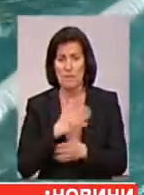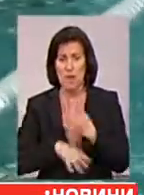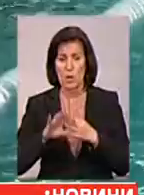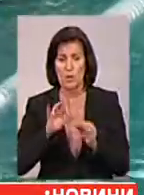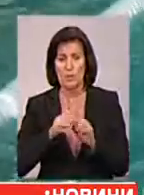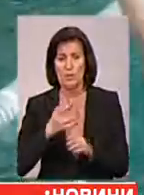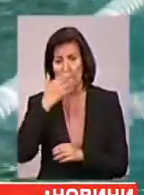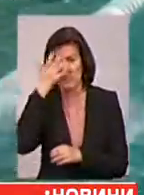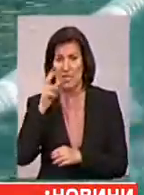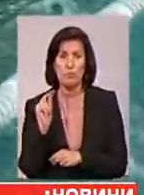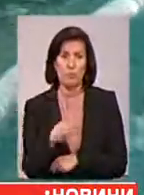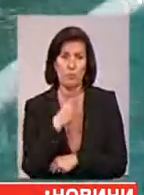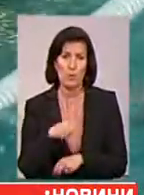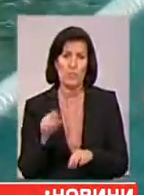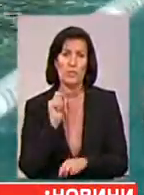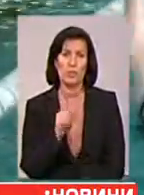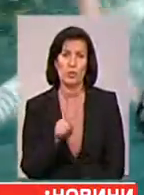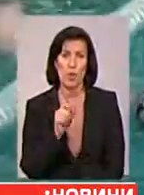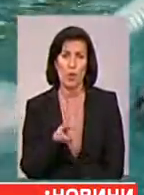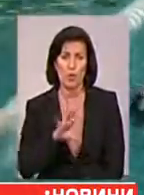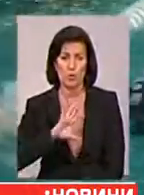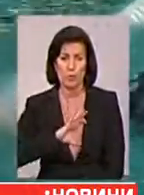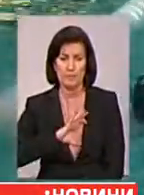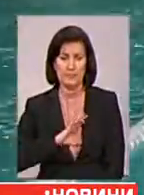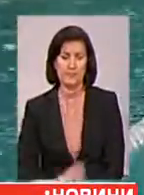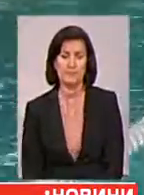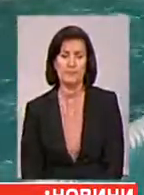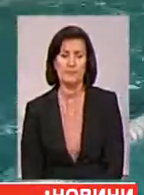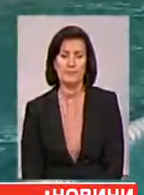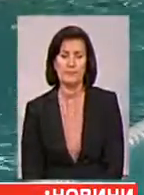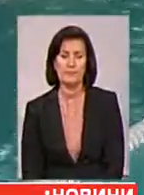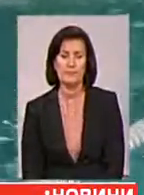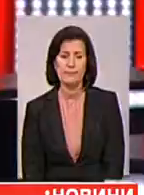чемпіонське золото. Дмитро Грінченко, Анастасія Полєшко, Олег Стригунов. Новини на Першому.